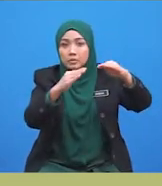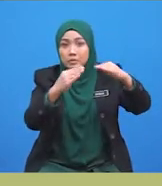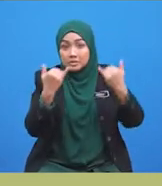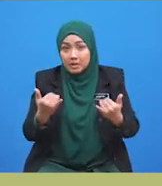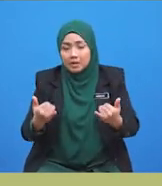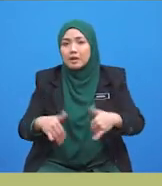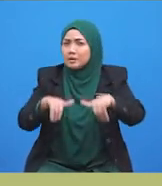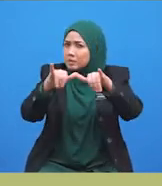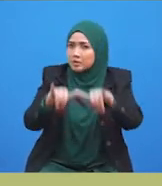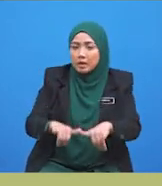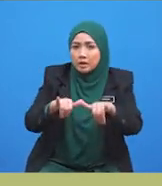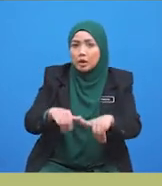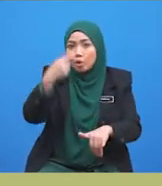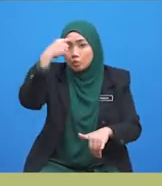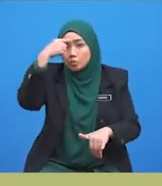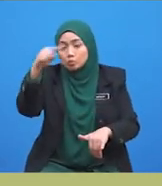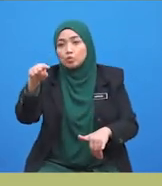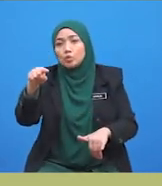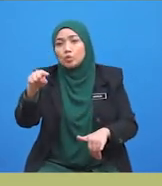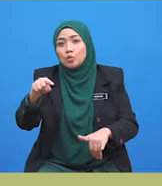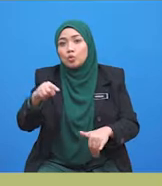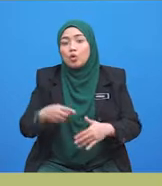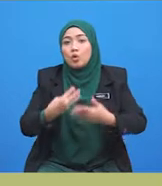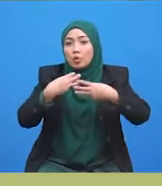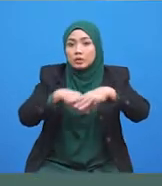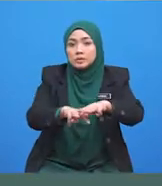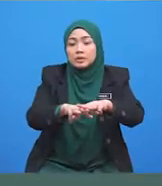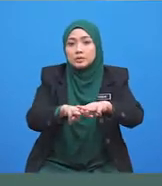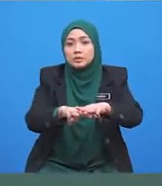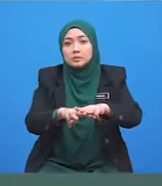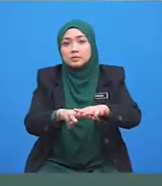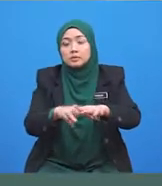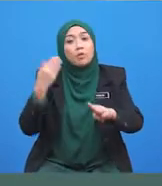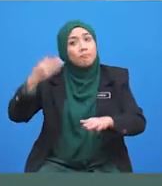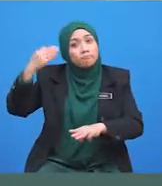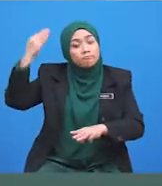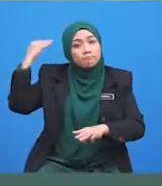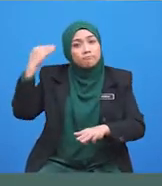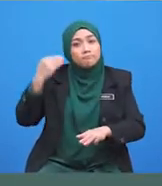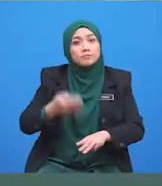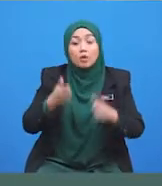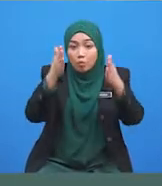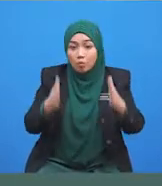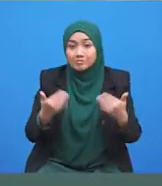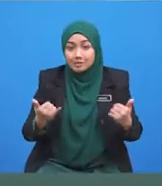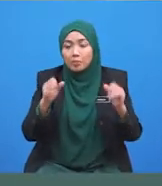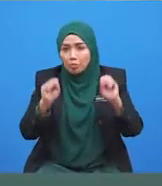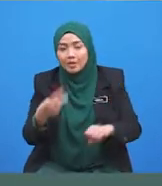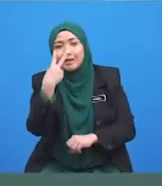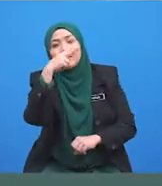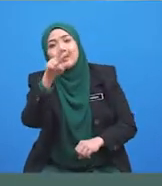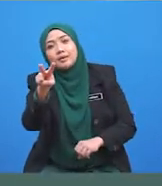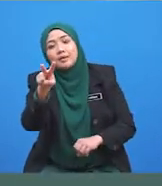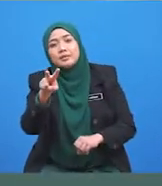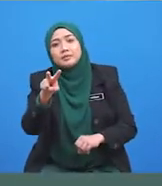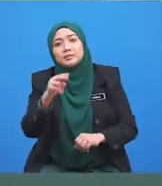sebagai warisan sejarah untuk generasi akan datang. pada zaman moden, kemampuan manusia